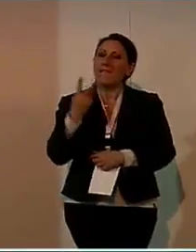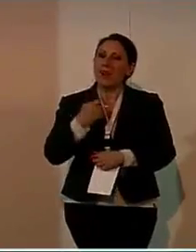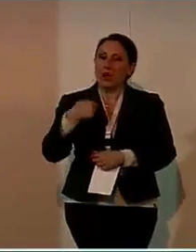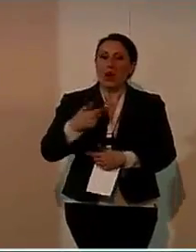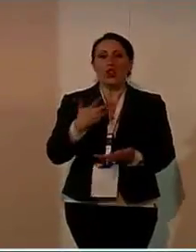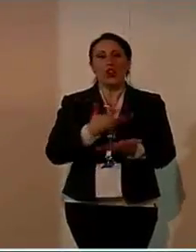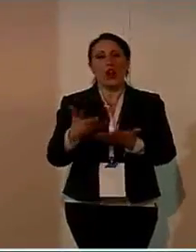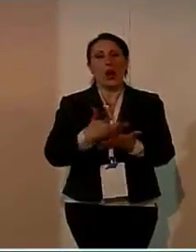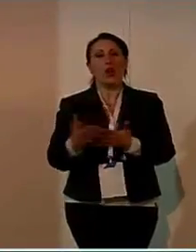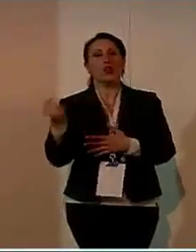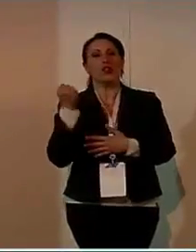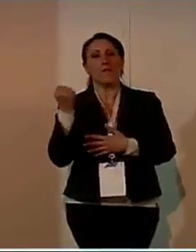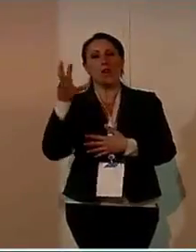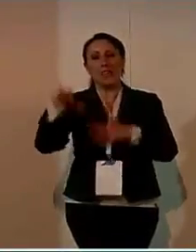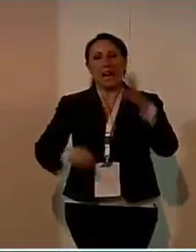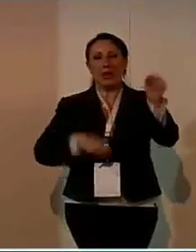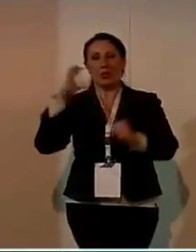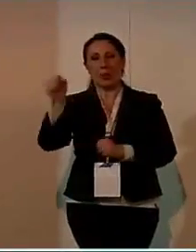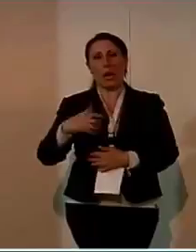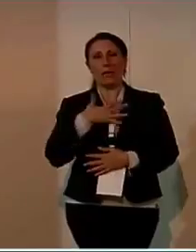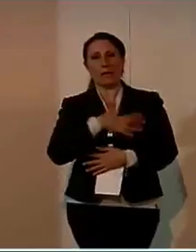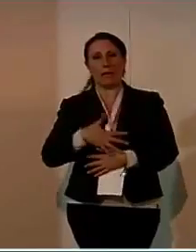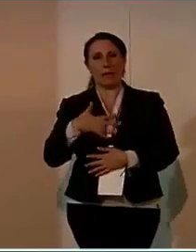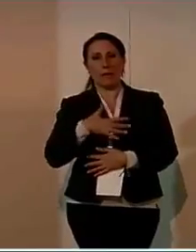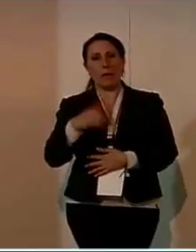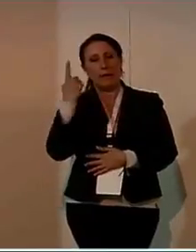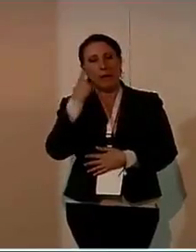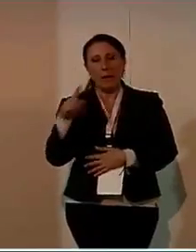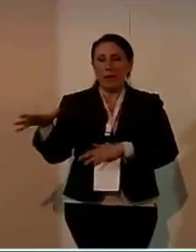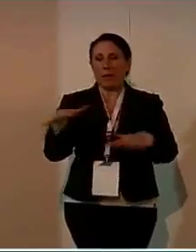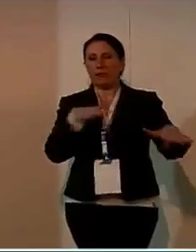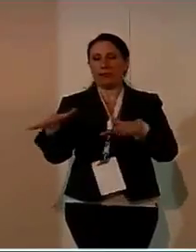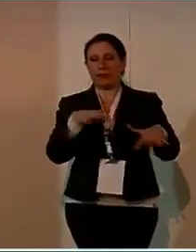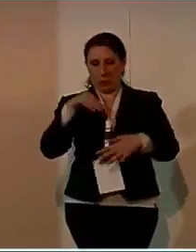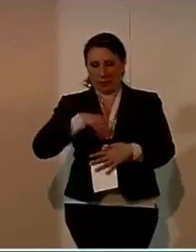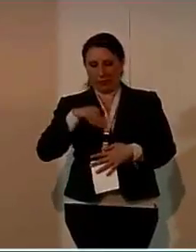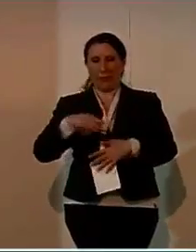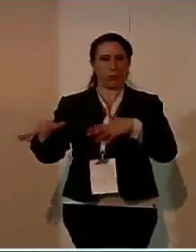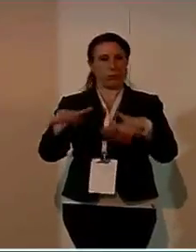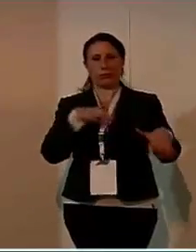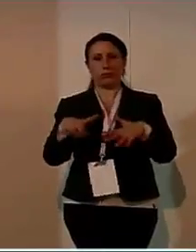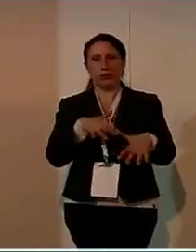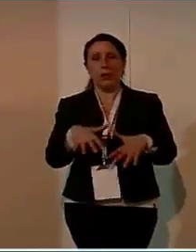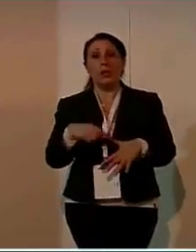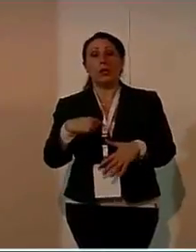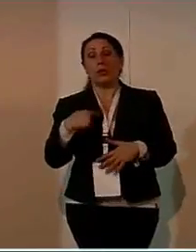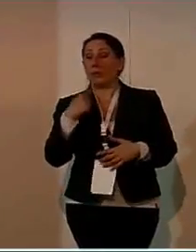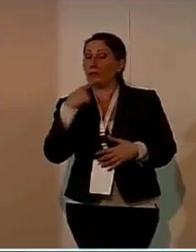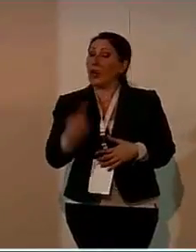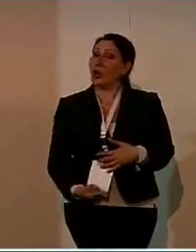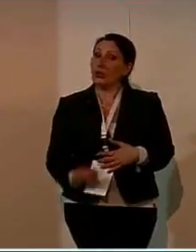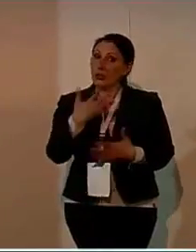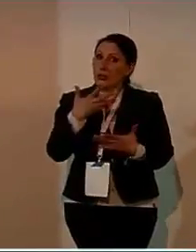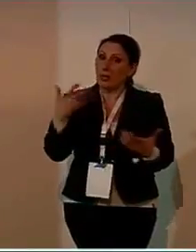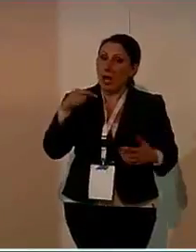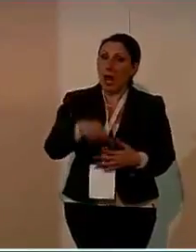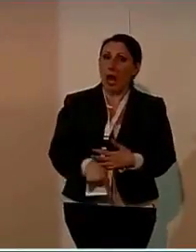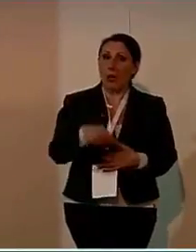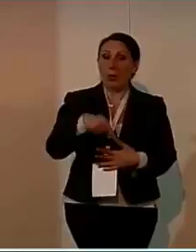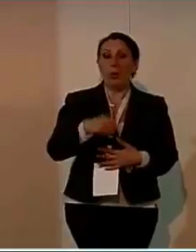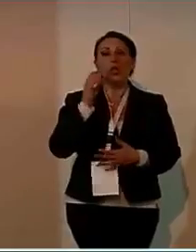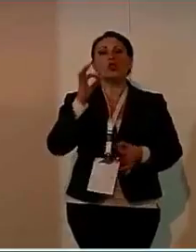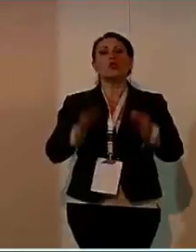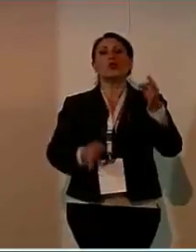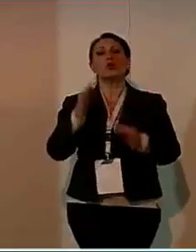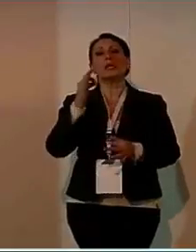per catturare sentimenti per scuotere convinzioni profonde allora ve lo dico col cuore qui dentro abbiamo un giudizio diverso